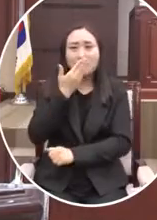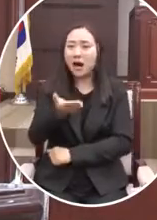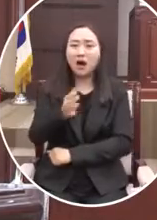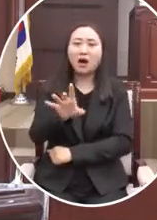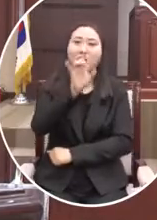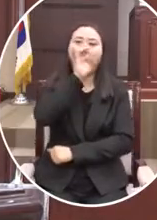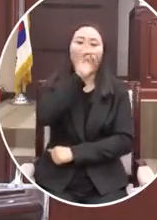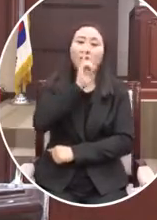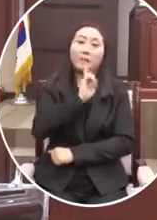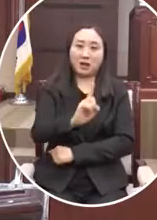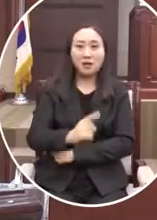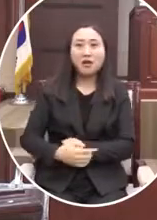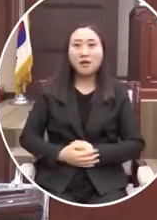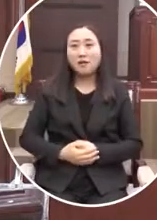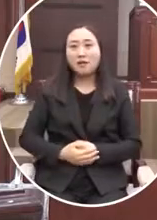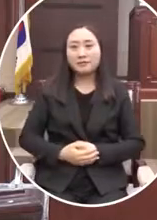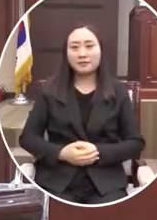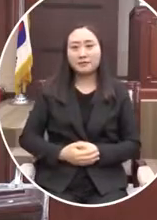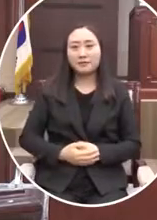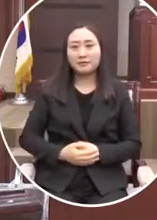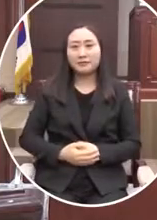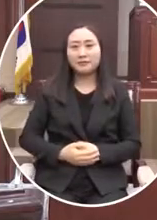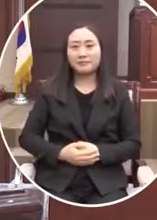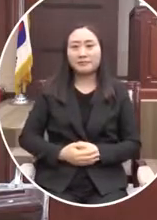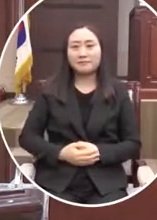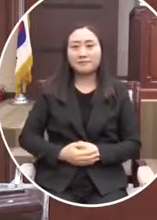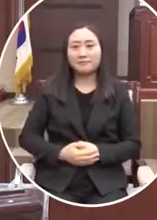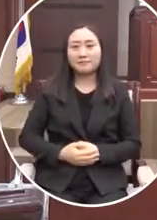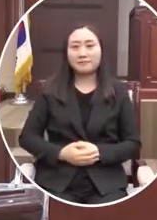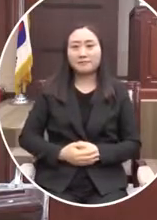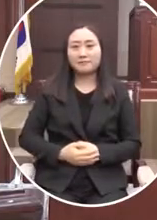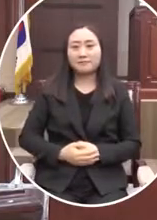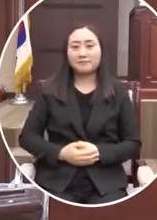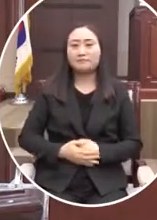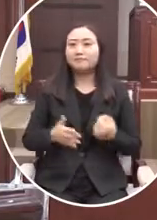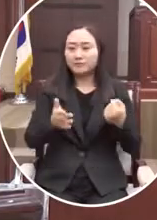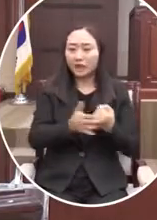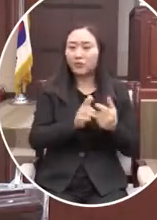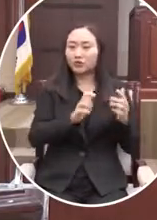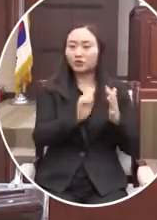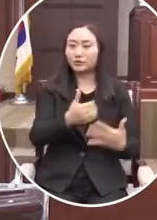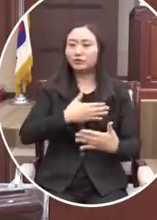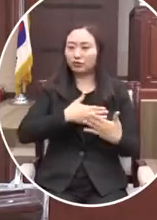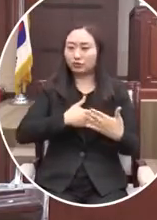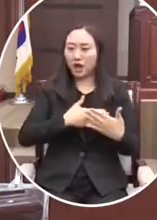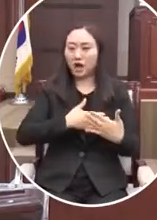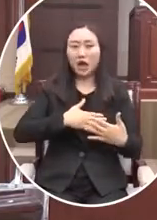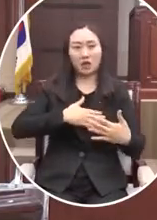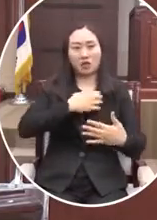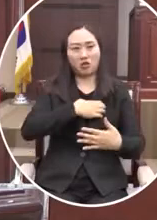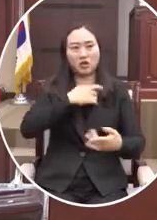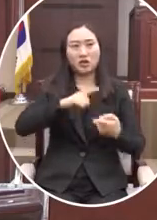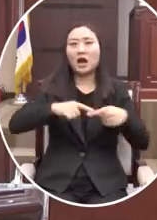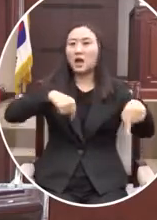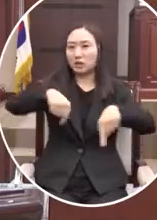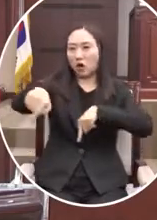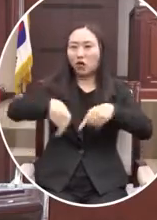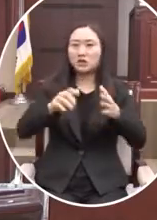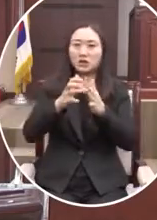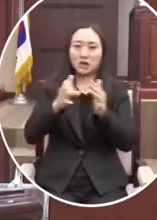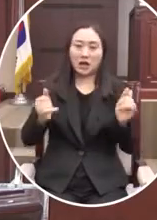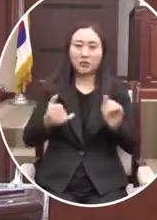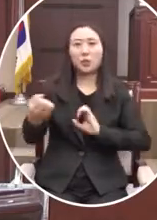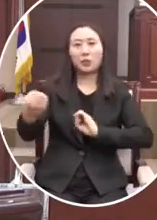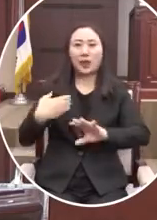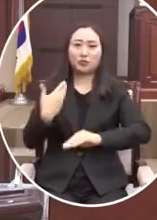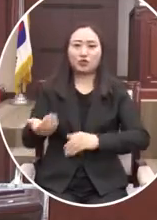수 없다는 이유입니다. 이러한 주민들의 불안과 걱정에 정치가 답해야